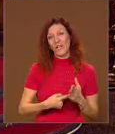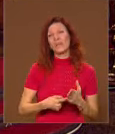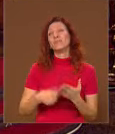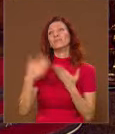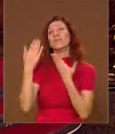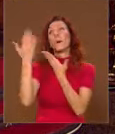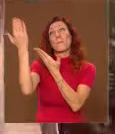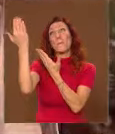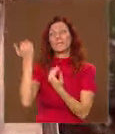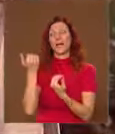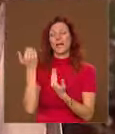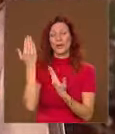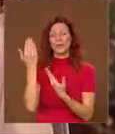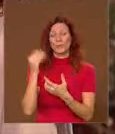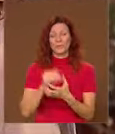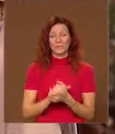Господи!